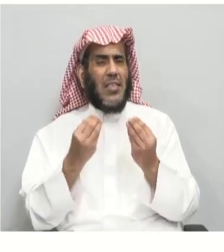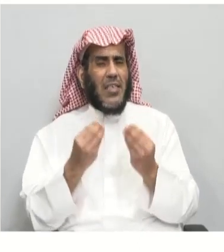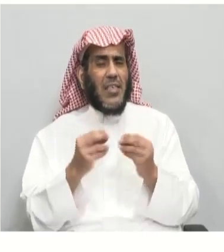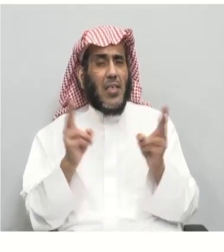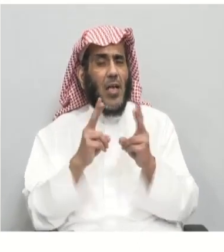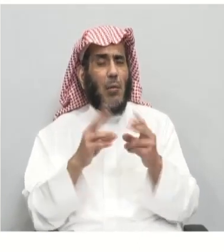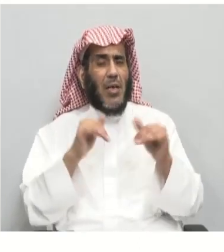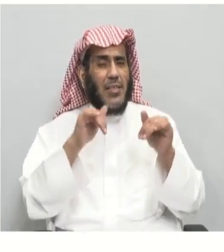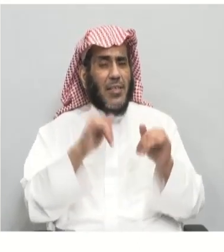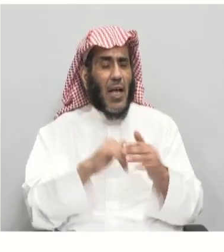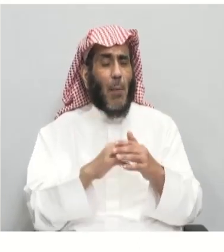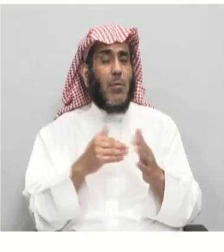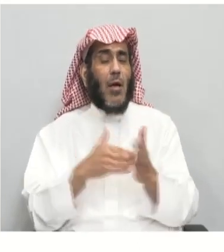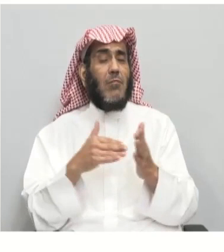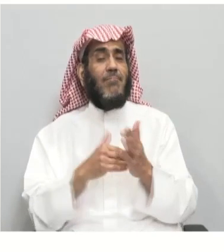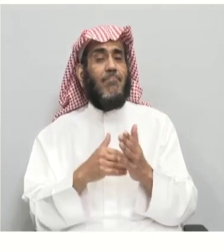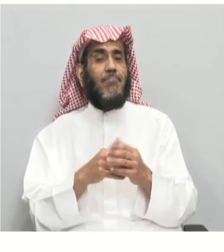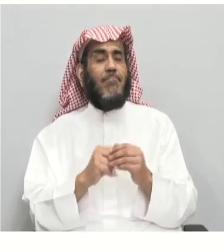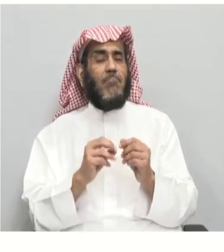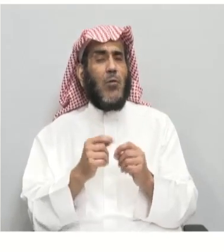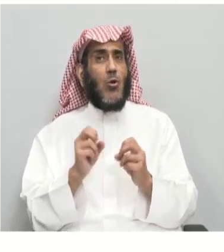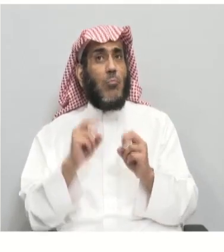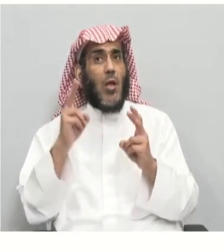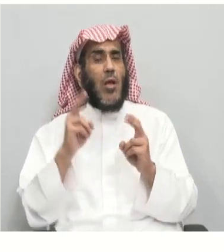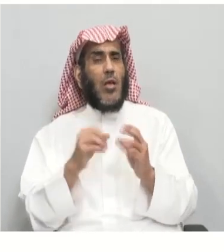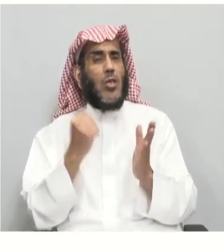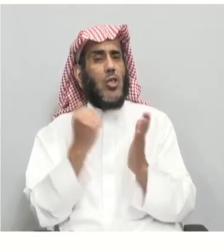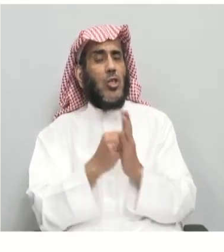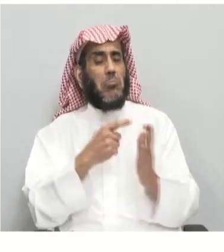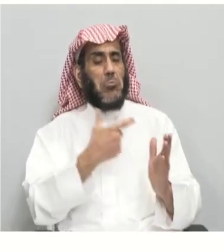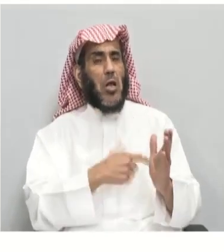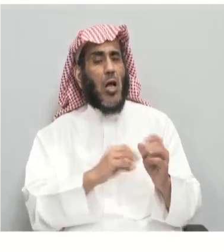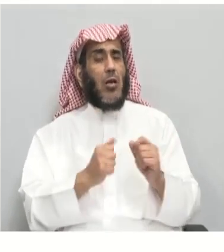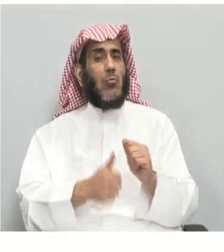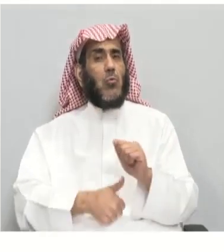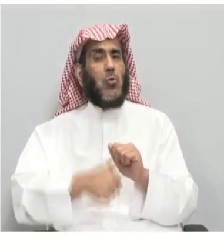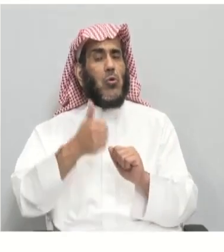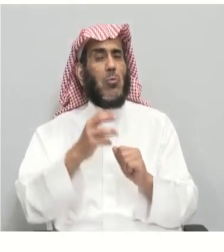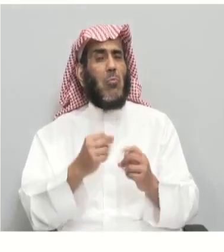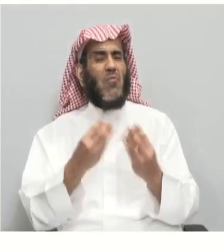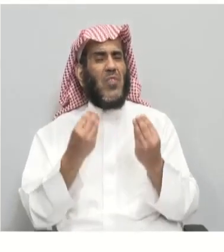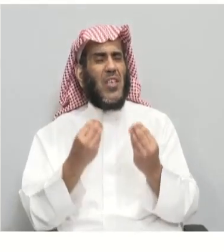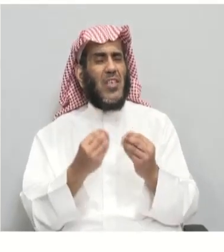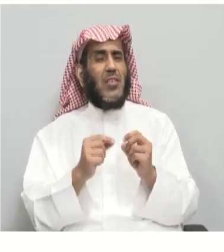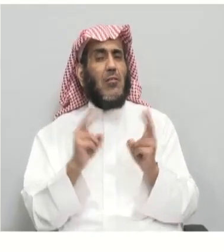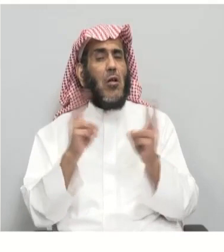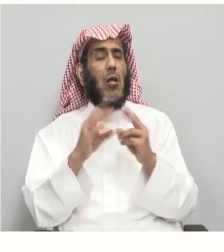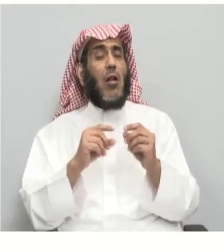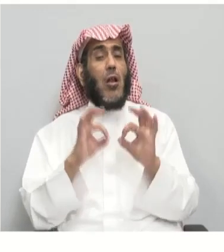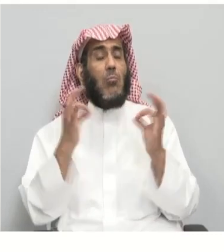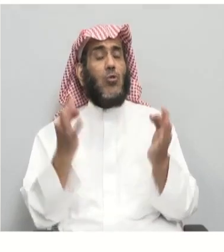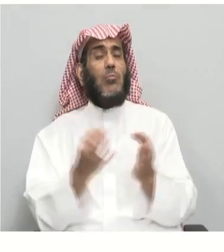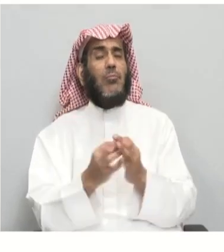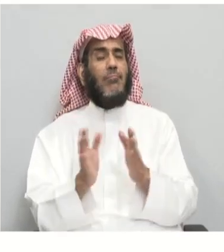داخل المنزل اخيرا ان يبتكر شعار يسهم في ترشيد استهلاك الكهرباء بالمجتمع